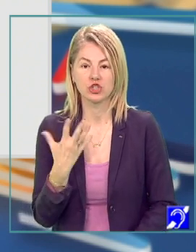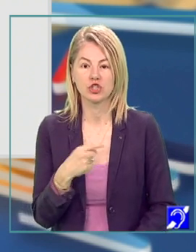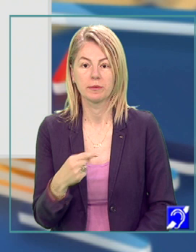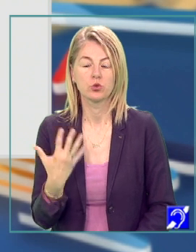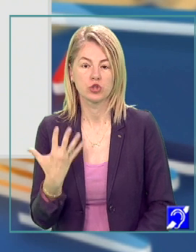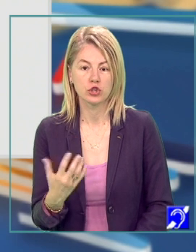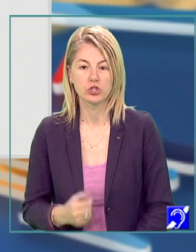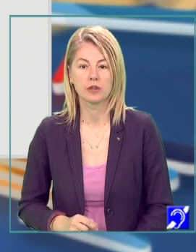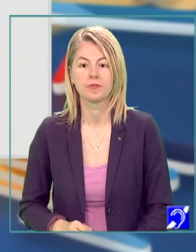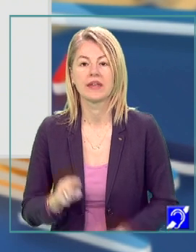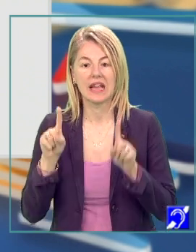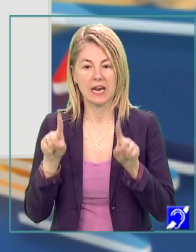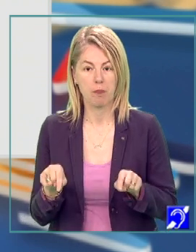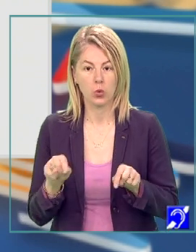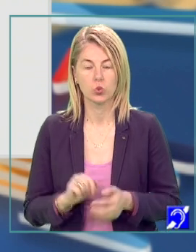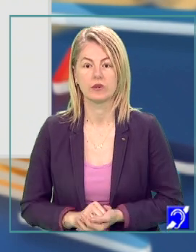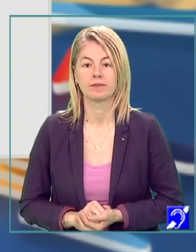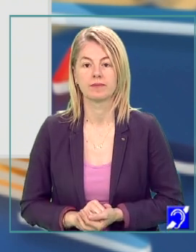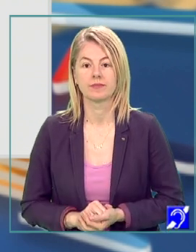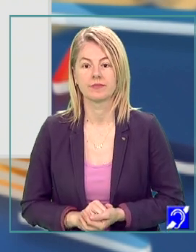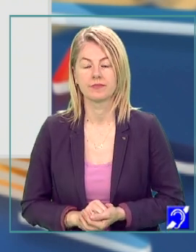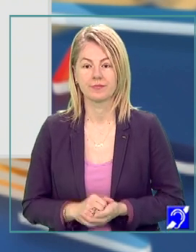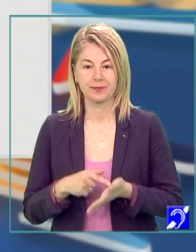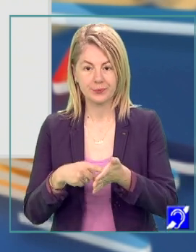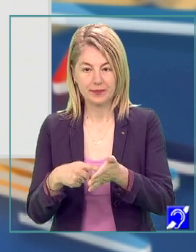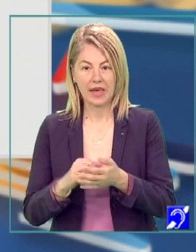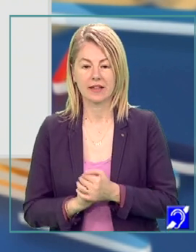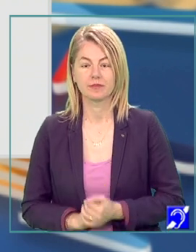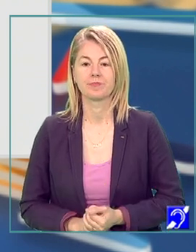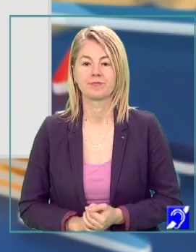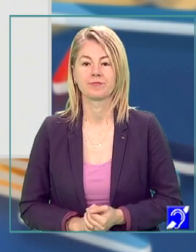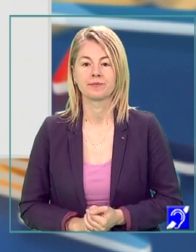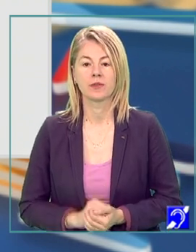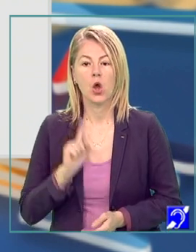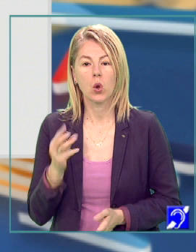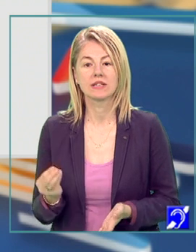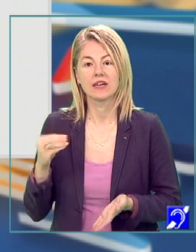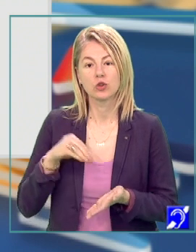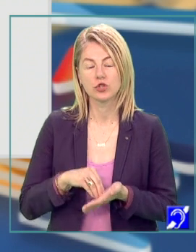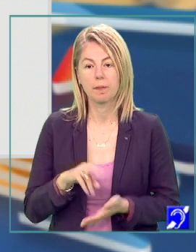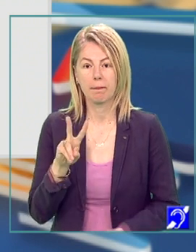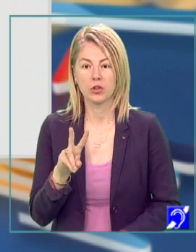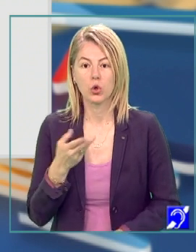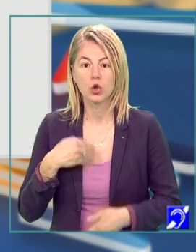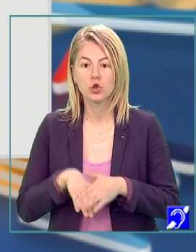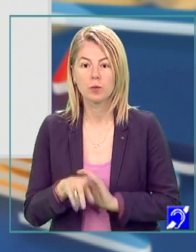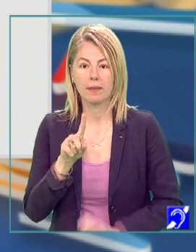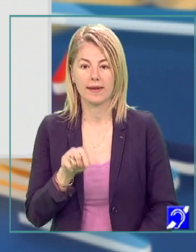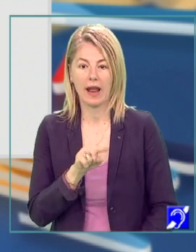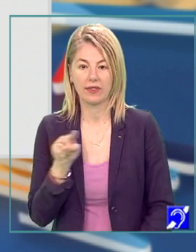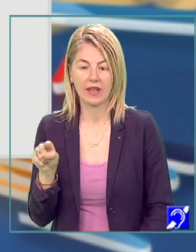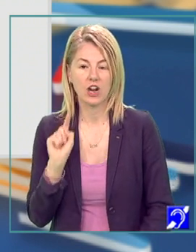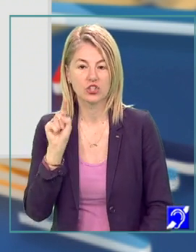minus 5 în modul, în felul următor. O să introducem pe 2 sub radical